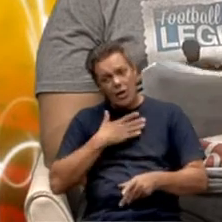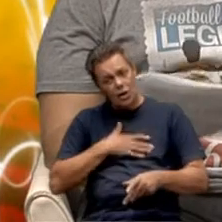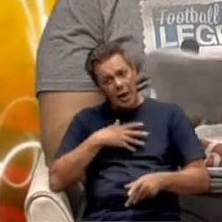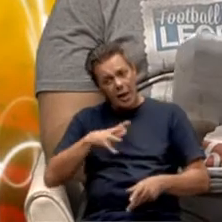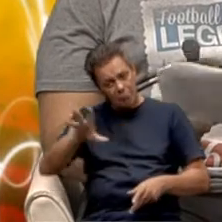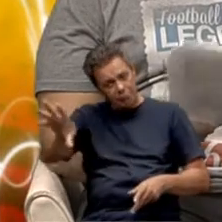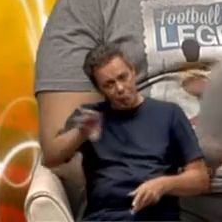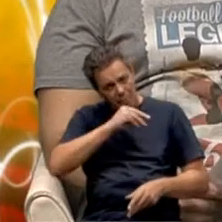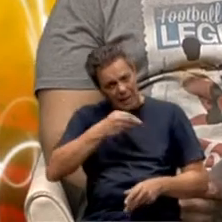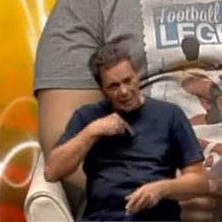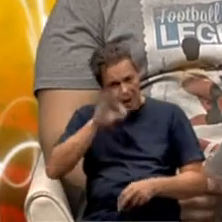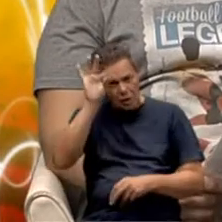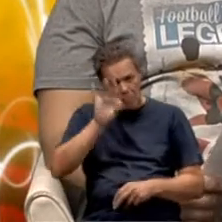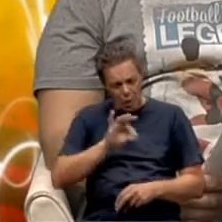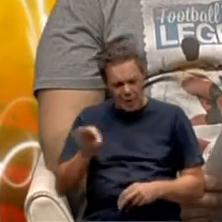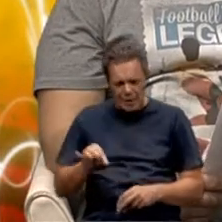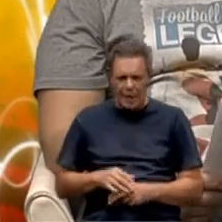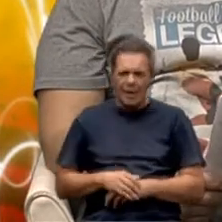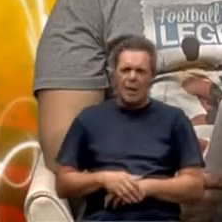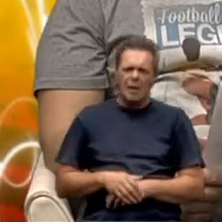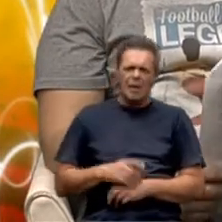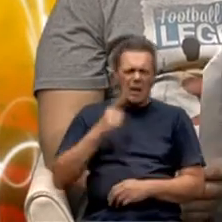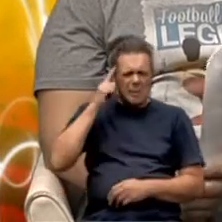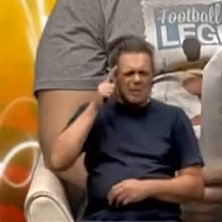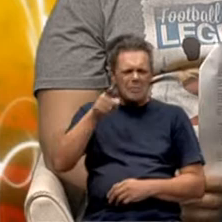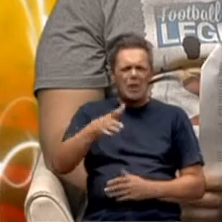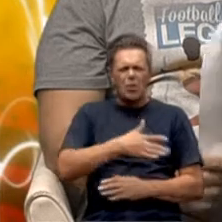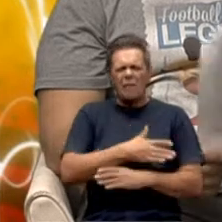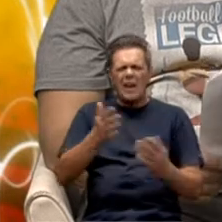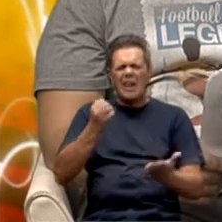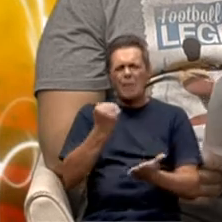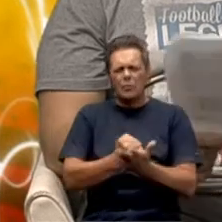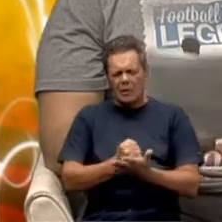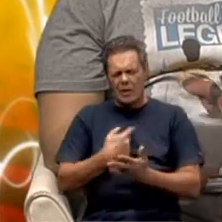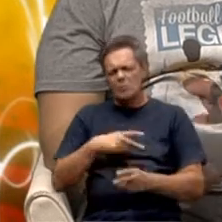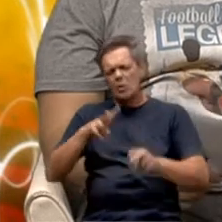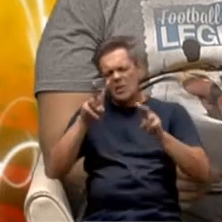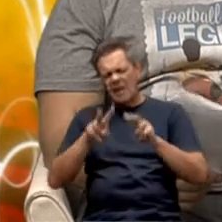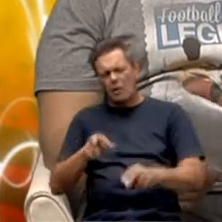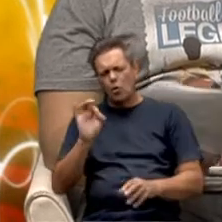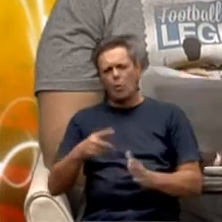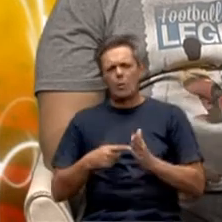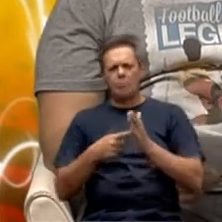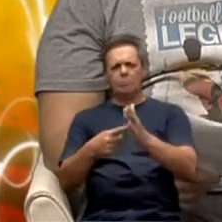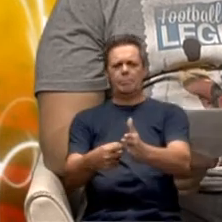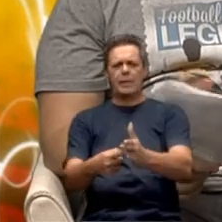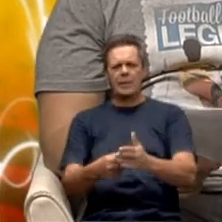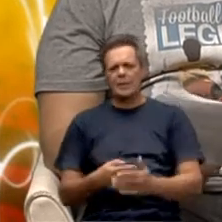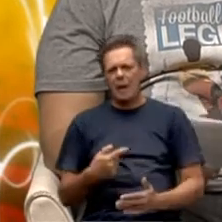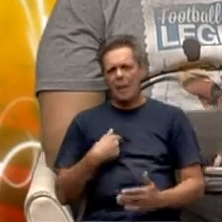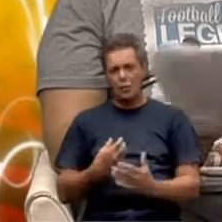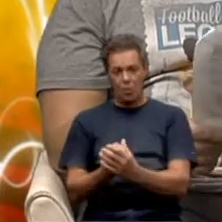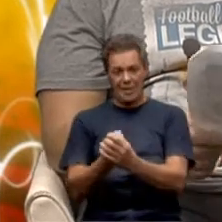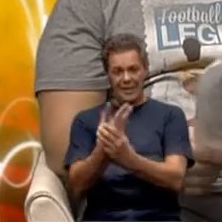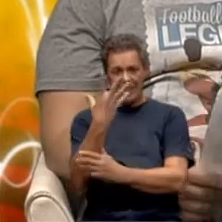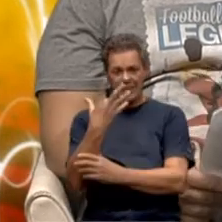projekte koje radimo u svoje zemlje. Tako da mislim da je to i najveća potvrda da smo zbilja i dobro prezentirali Krijesnicu i naše